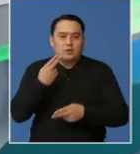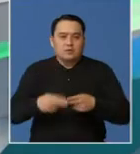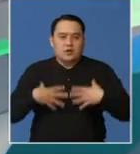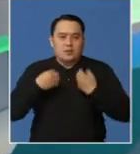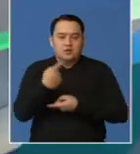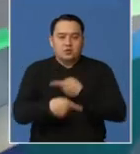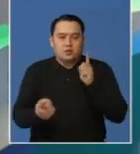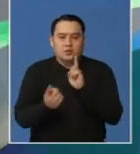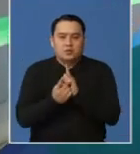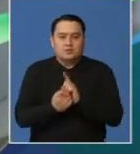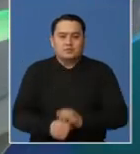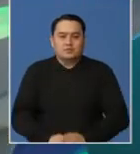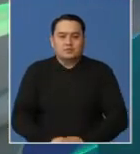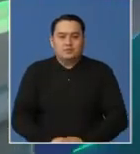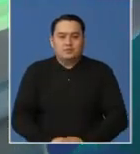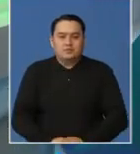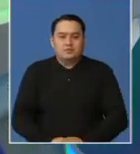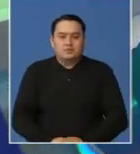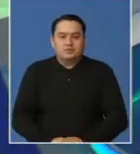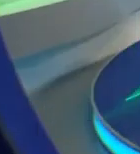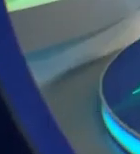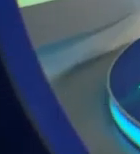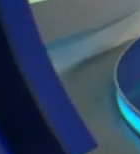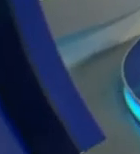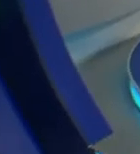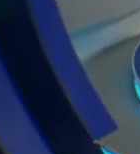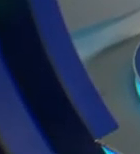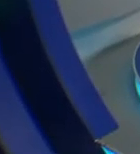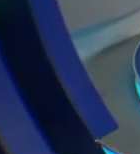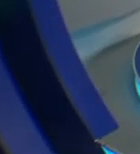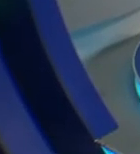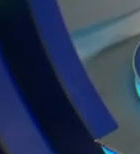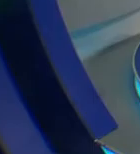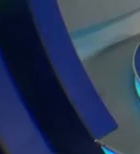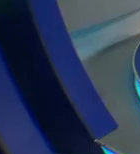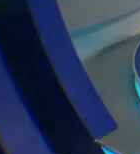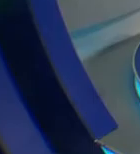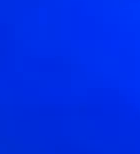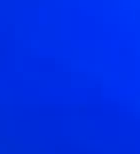информационная картина этого дня. Спасибо за внимание. Встретимся завтра в это же время.